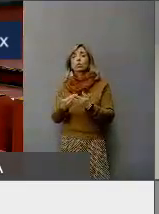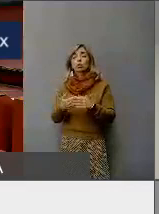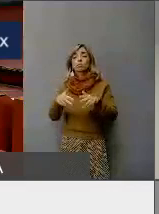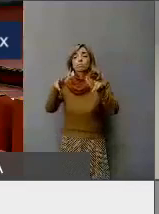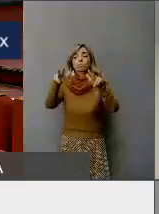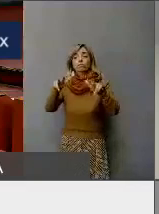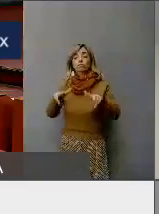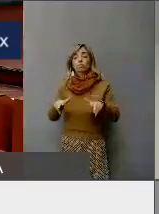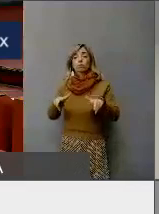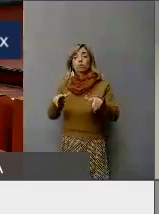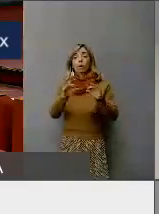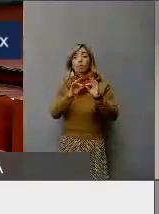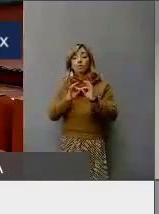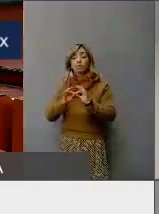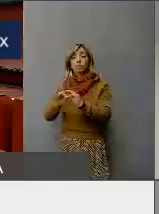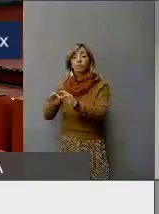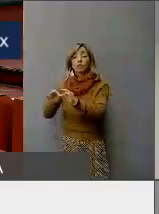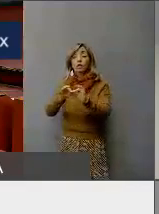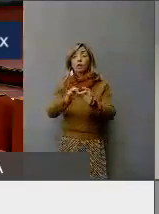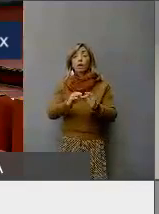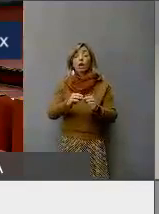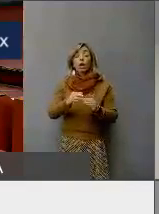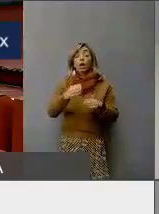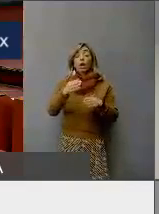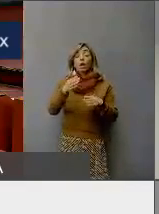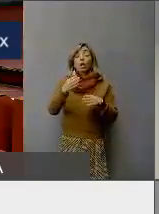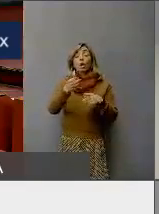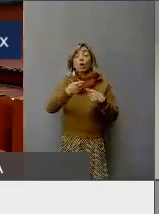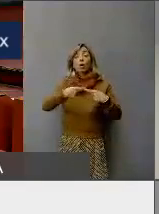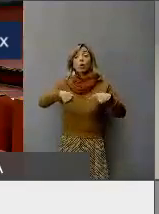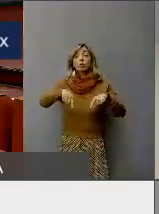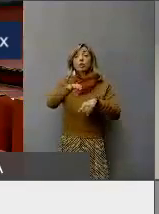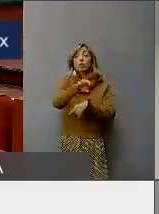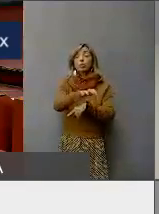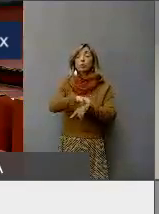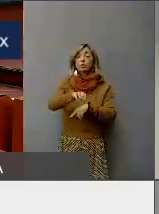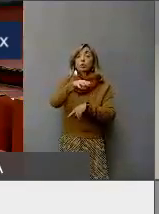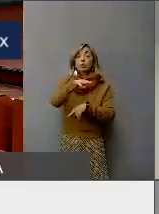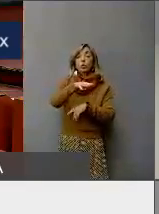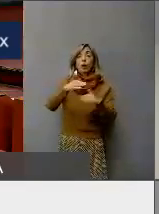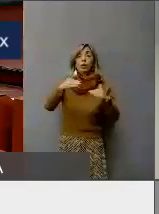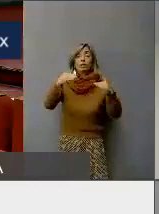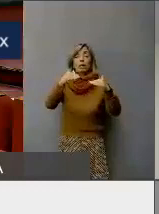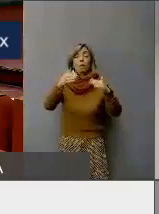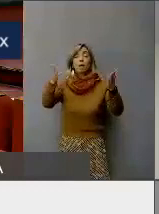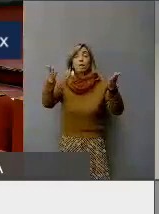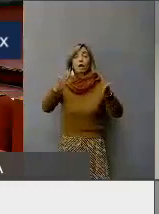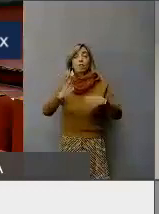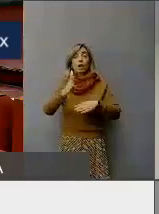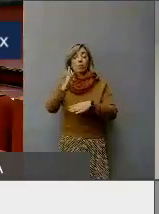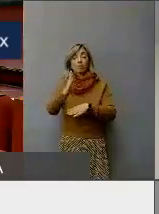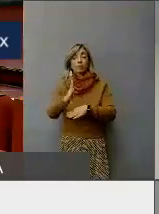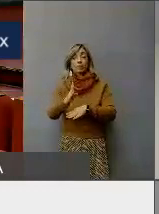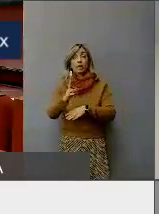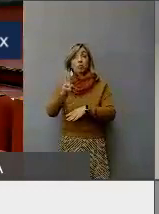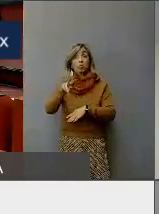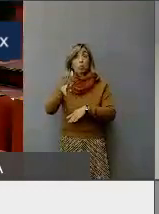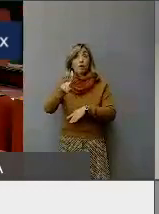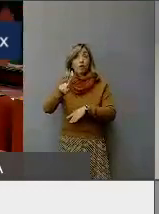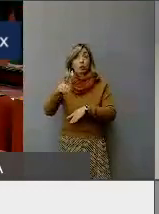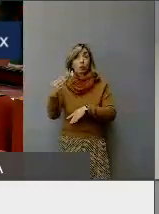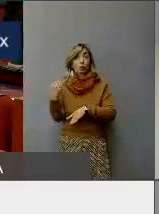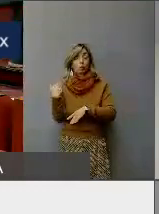consiglio del municipio iv media valbisagno in data 15 luglio 2021 e la mozione del